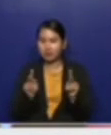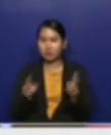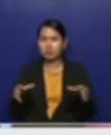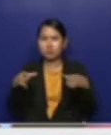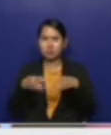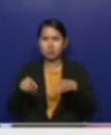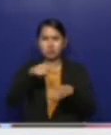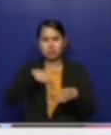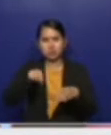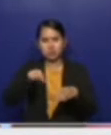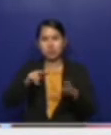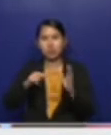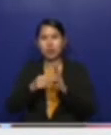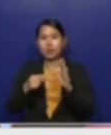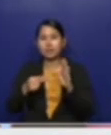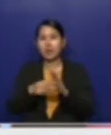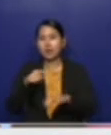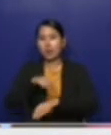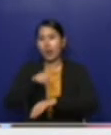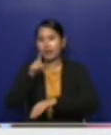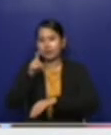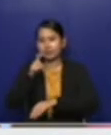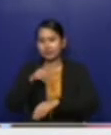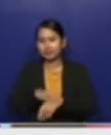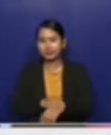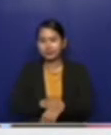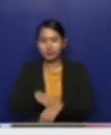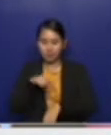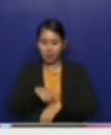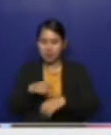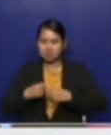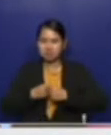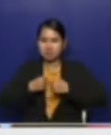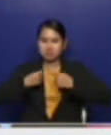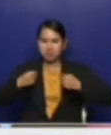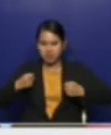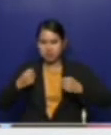เด็นที่ทำให้เกิดการเสียเวลาเกิดการซื้อเวลา